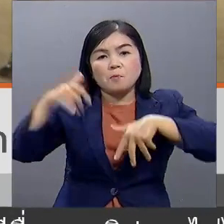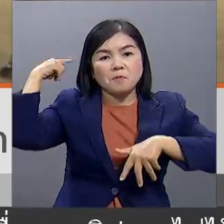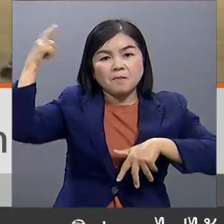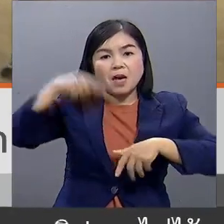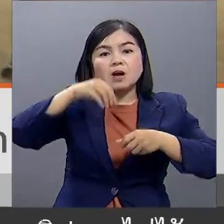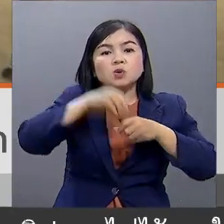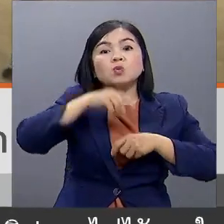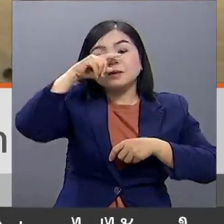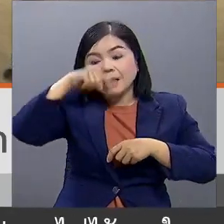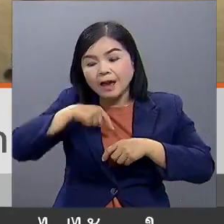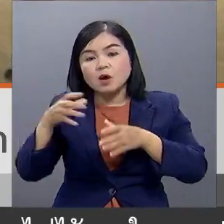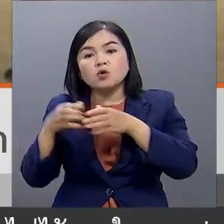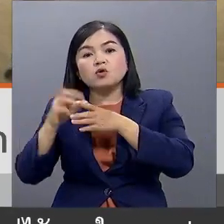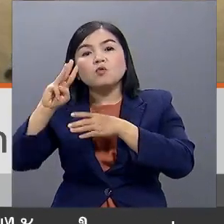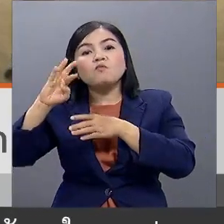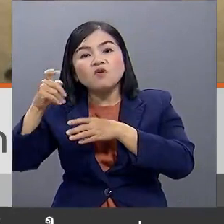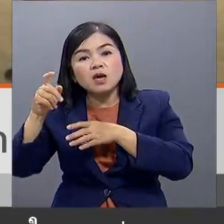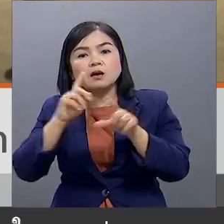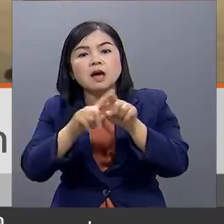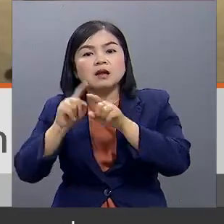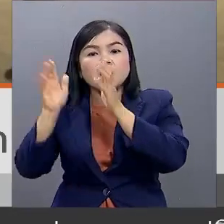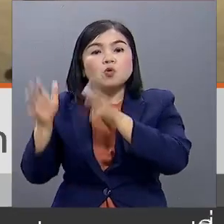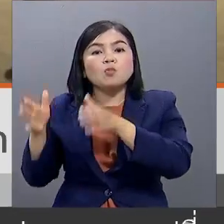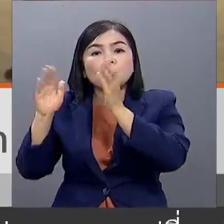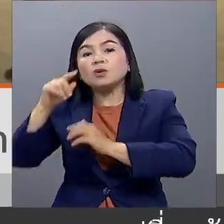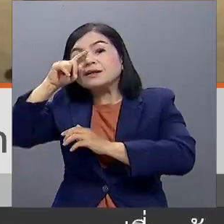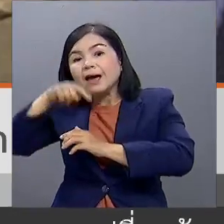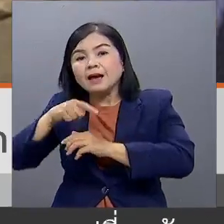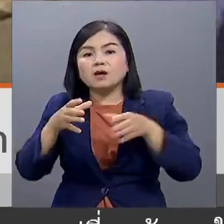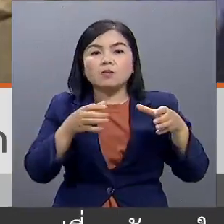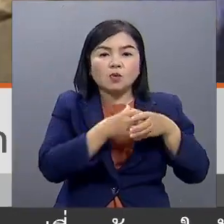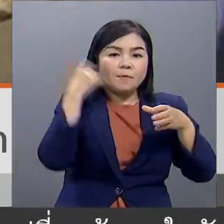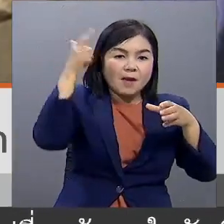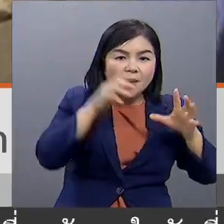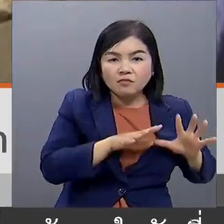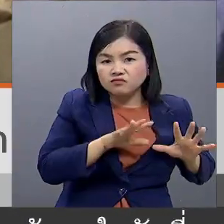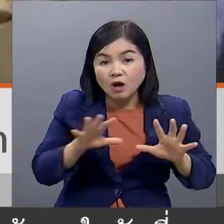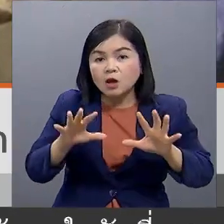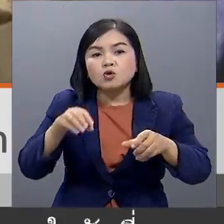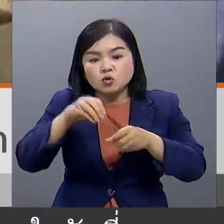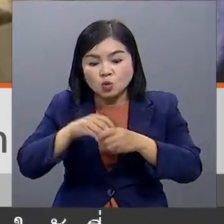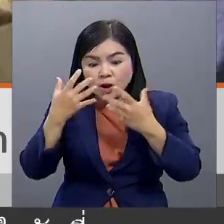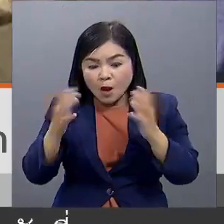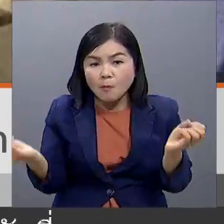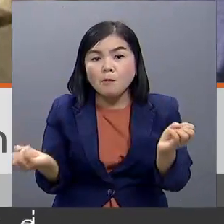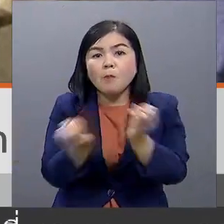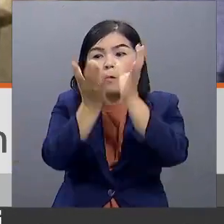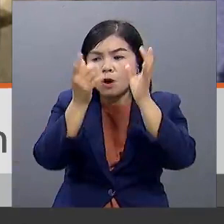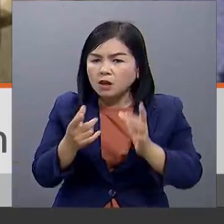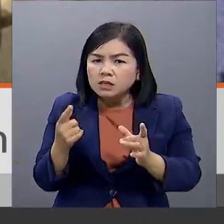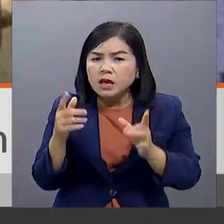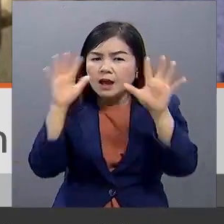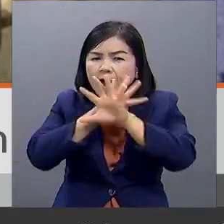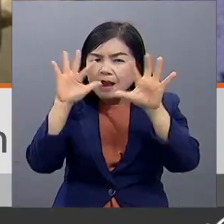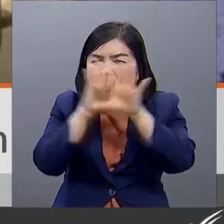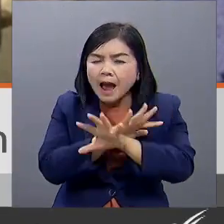กลุ่มเคลื่อนไหวชาวไทยนะครับโดยเจ้าหน้าที่พบเศษวัตถุที่คาดว่าเป็นระเบิดแสวงเครื่องขนาดเล็กคล้าย